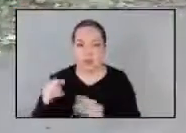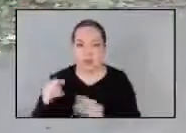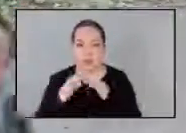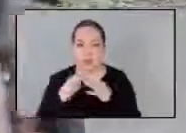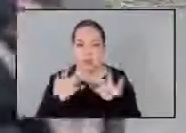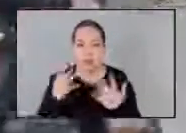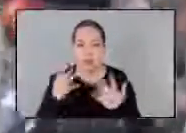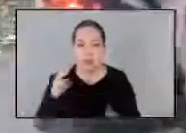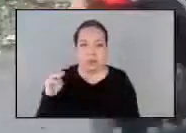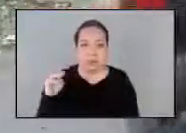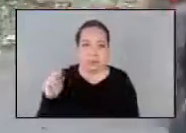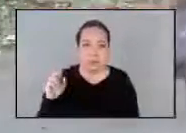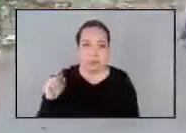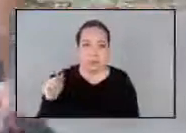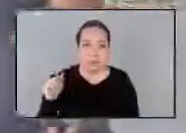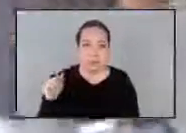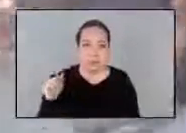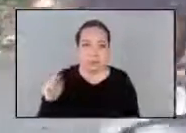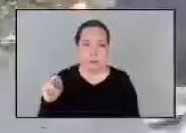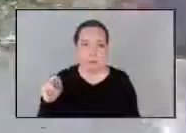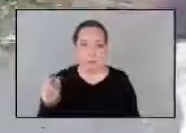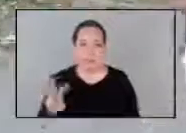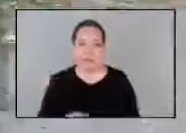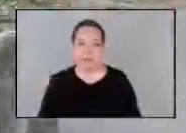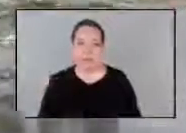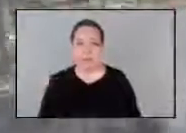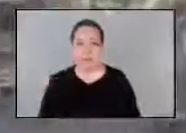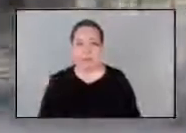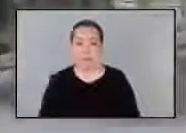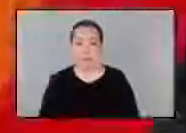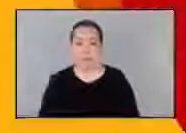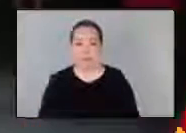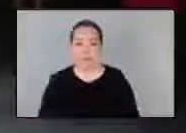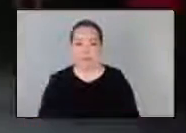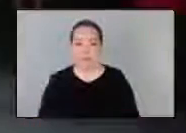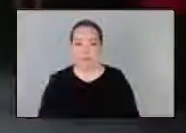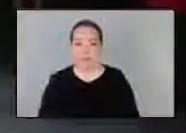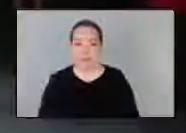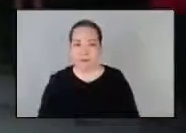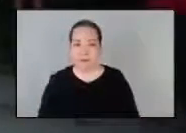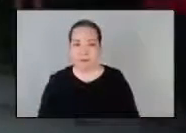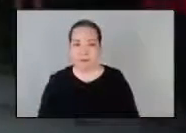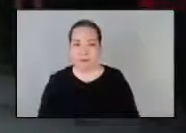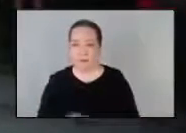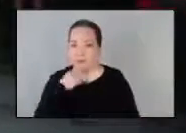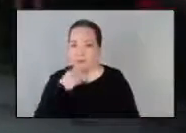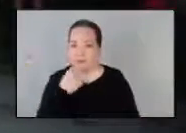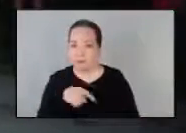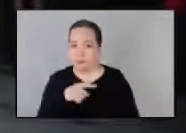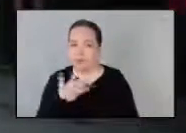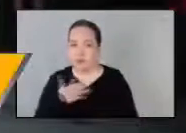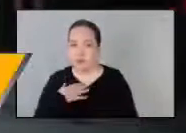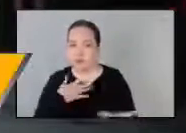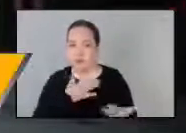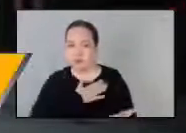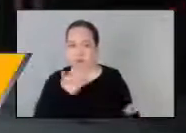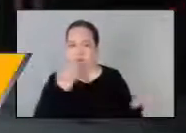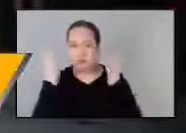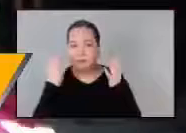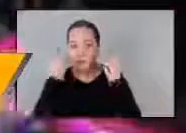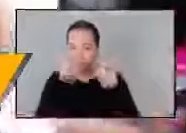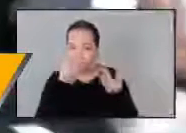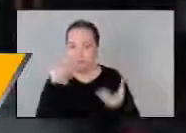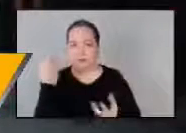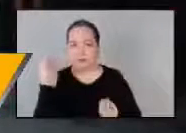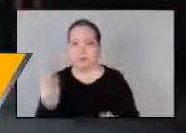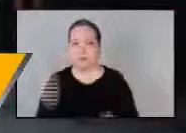at ng mga naglalakiang mga bato. Apat na bahay ang nasira dulot ng landslide dito sa Sitio AC, Barangay San Rafael,